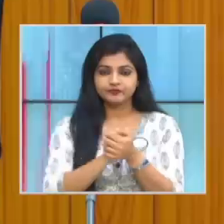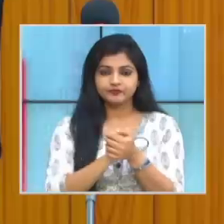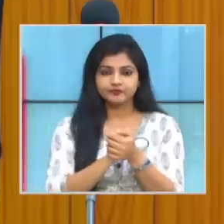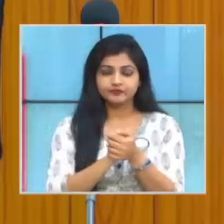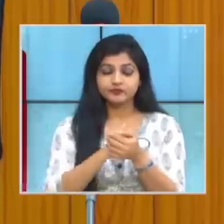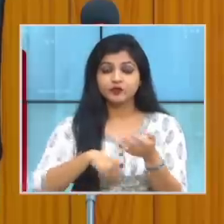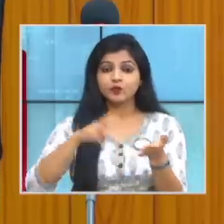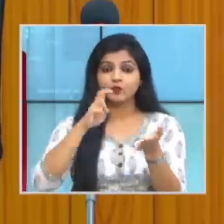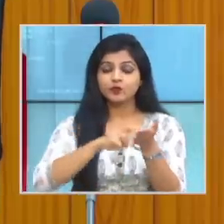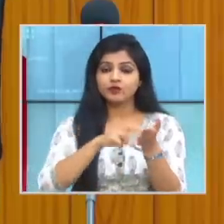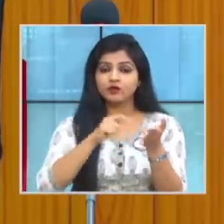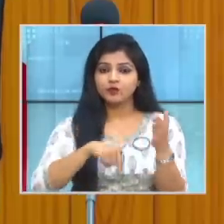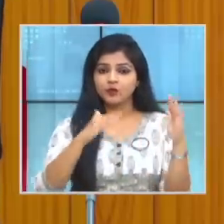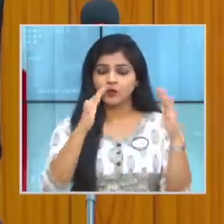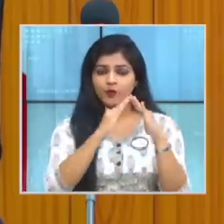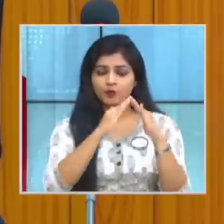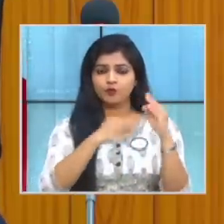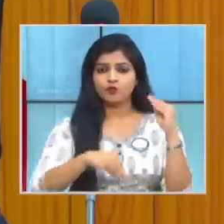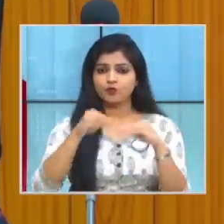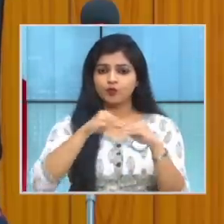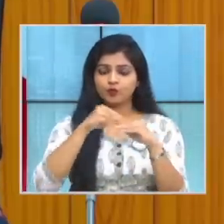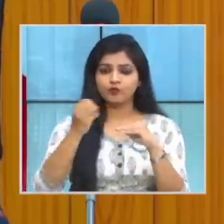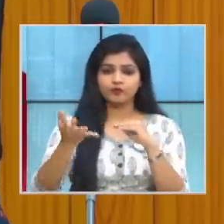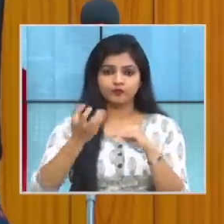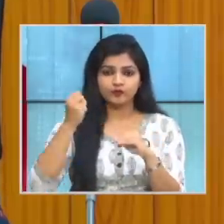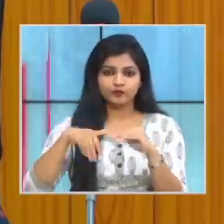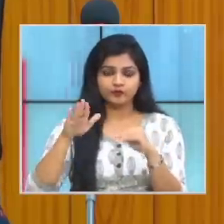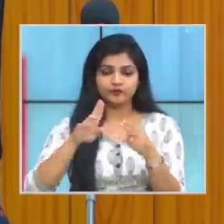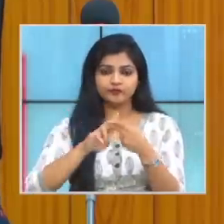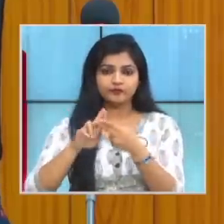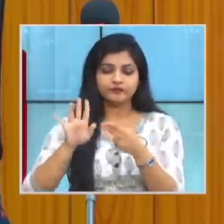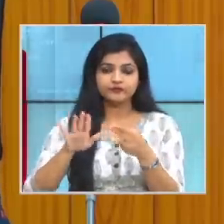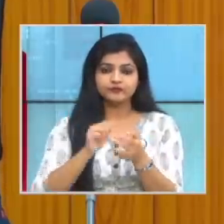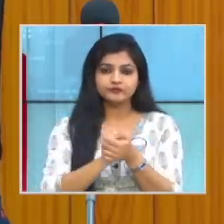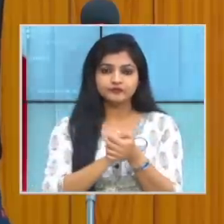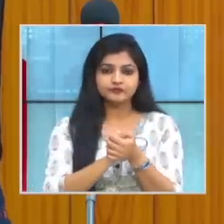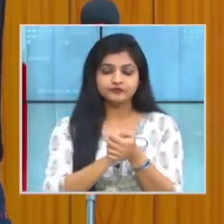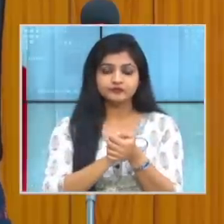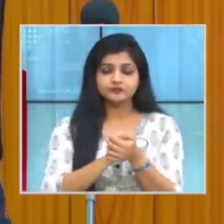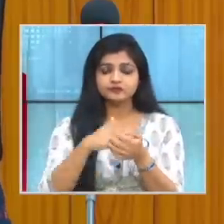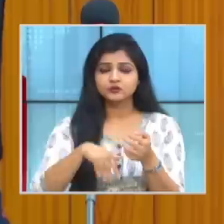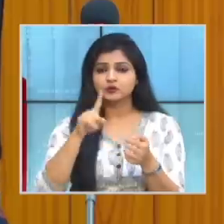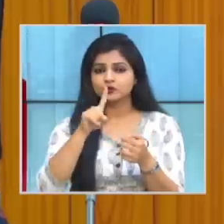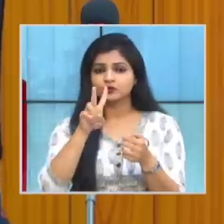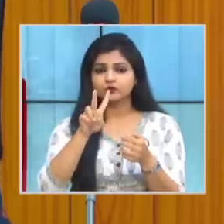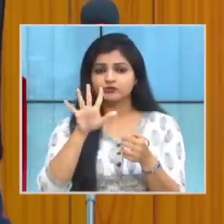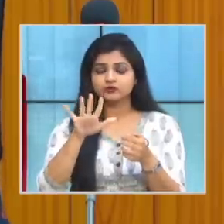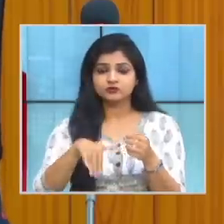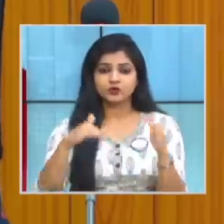ഇപ്പോൾ വാടക വീടുകൾ കൂടുതൽ വന്നുകൊണ്ടിരിക്കുകയാണ്. നമുക്ക് ഒരു 125